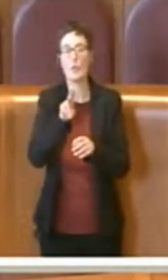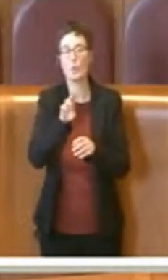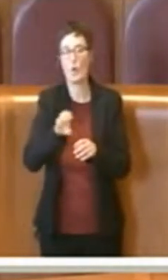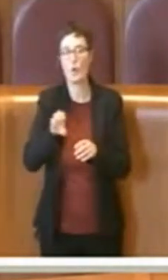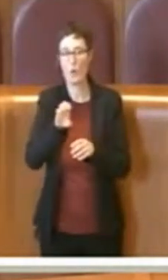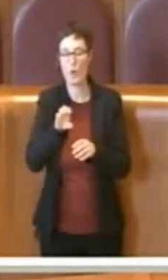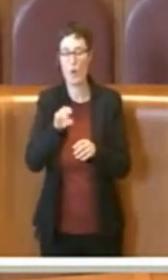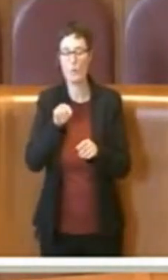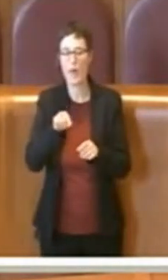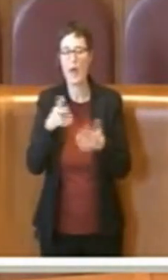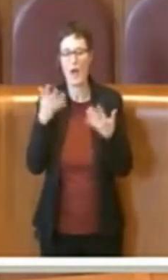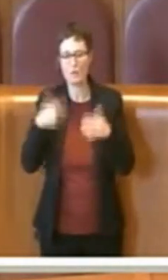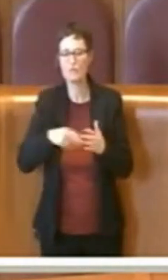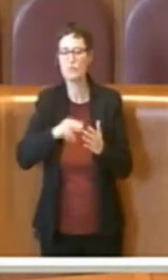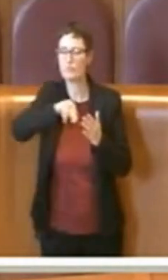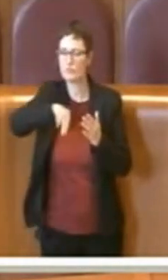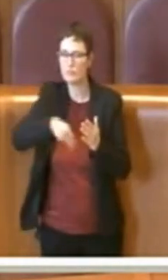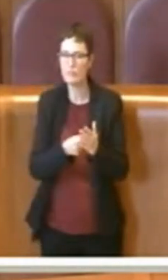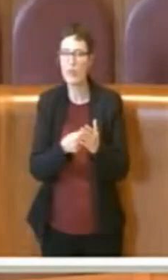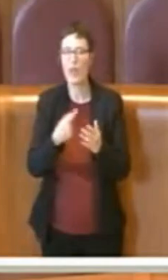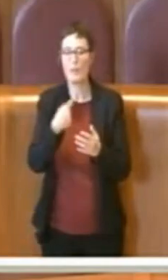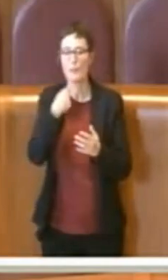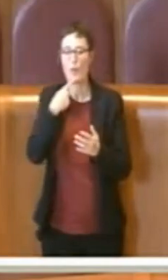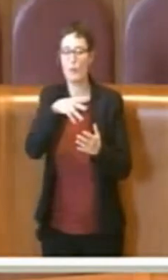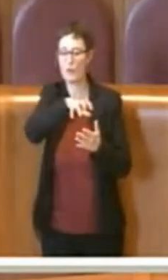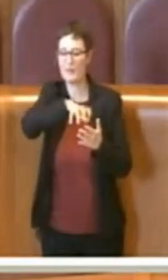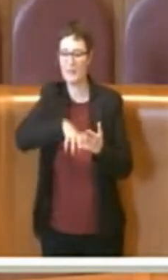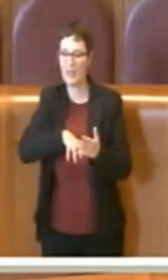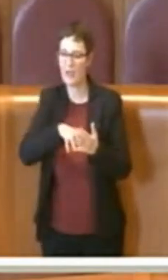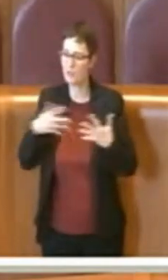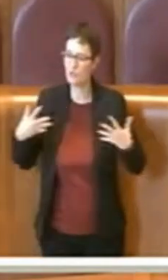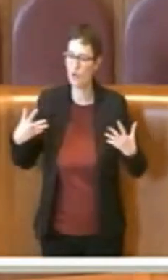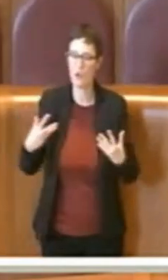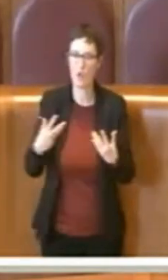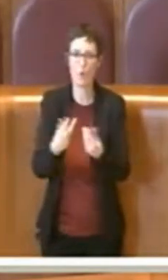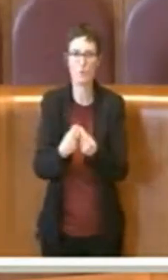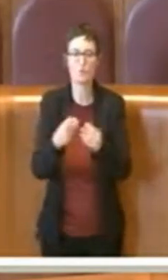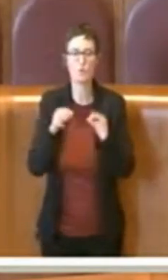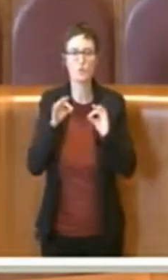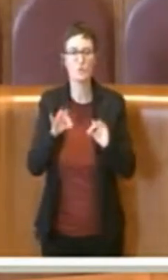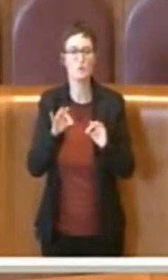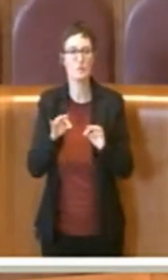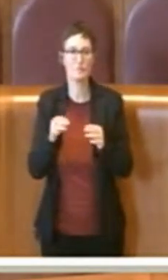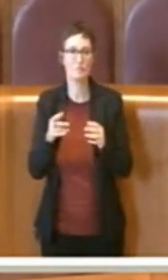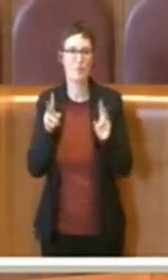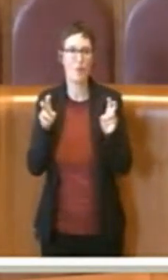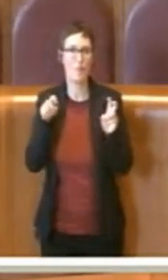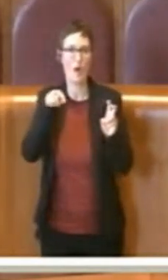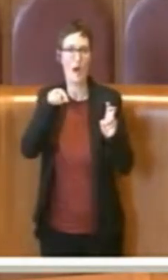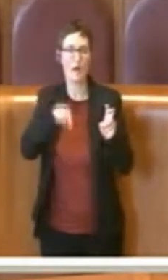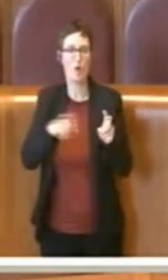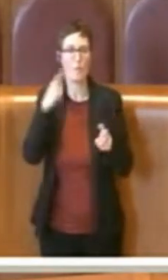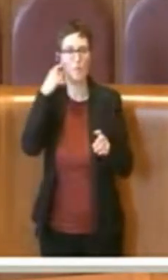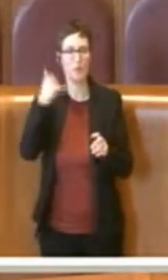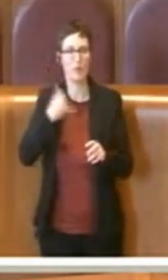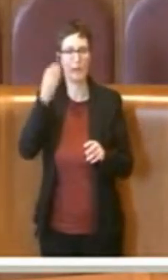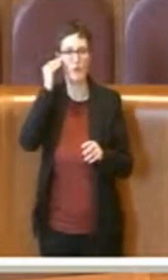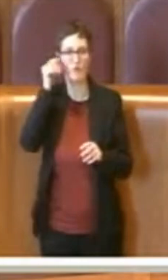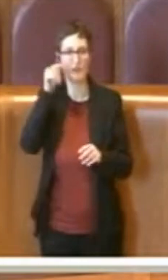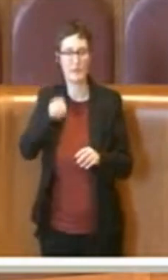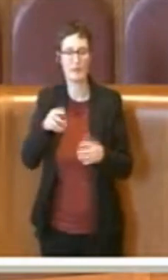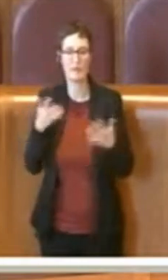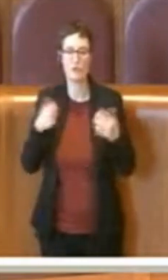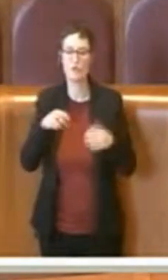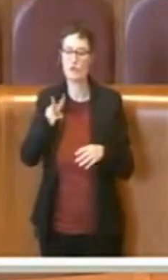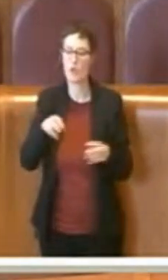una dichiarazione congiunta sulla cooperazione in materia di intelligenza artificiale nel 2018, e da questo punto di